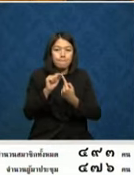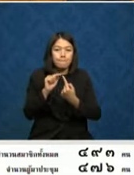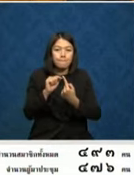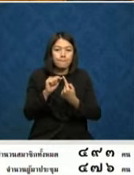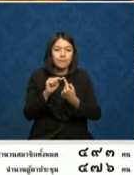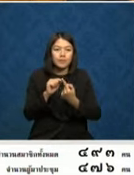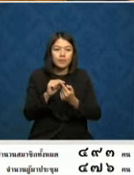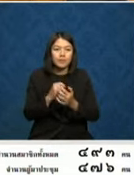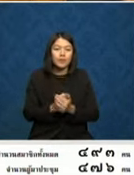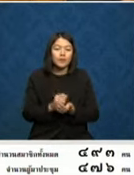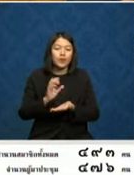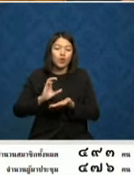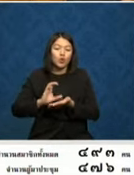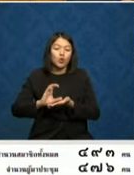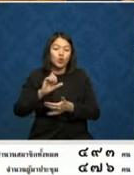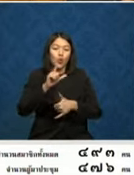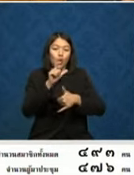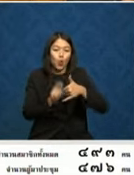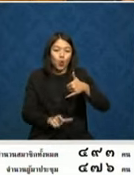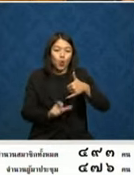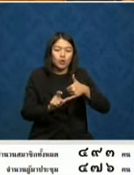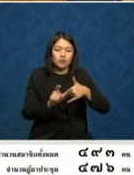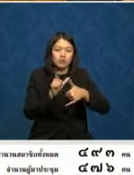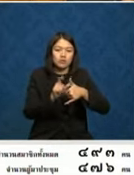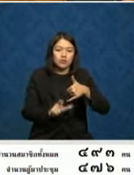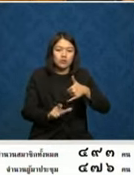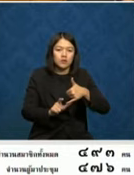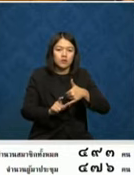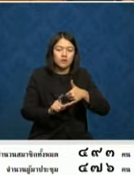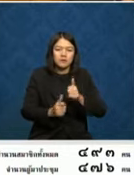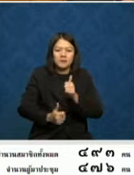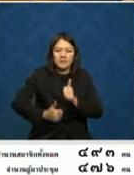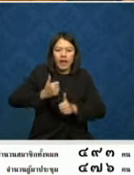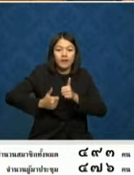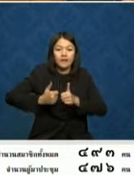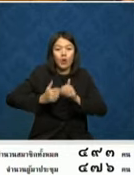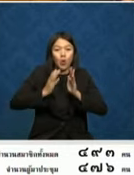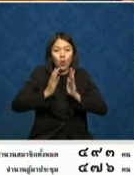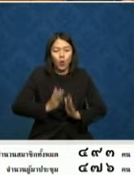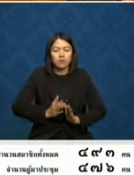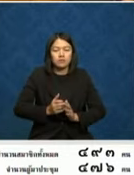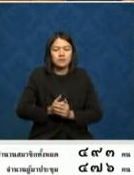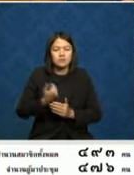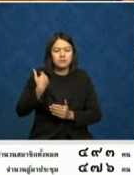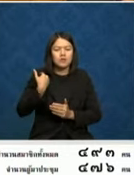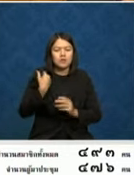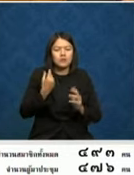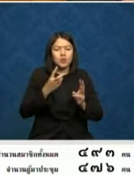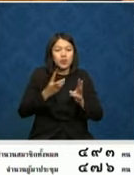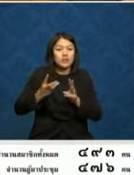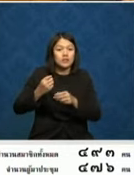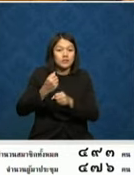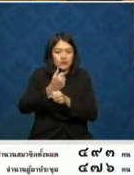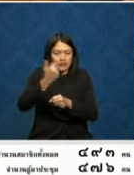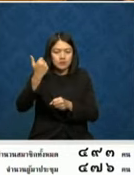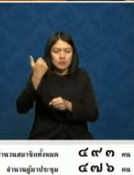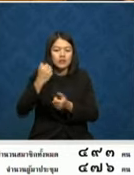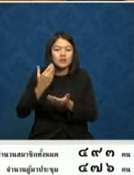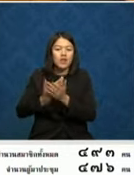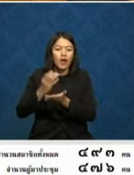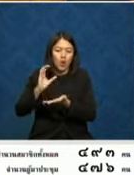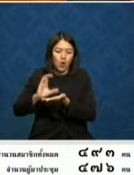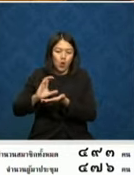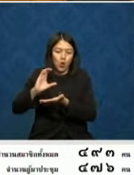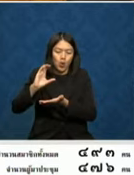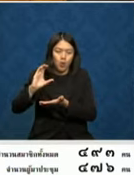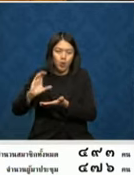เสริมสร้างในเรื่องของทุนมนุษย์ในเรื่องของการเพิ่มขีดความสามารถในการแข่งขันเราก็มีกลไกอื่นๆครับถ้าไปดูในงบประมาณในส่ว